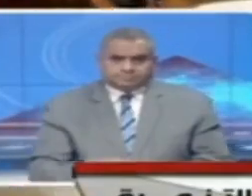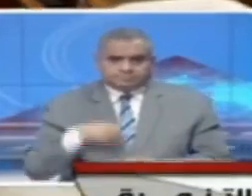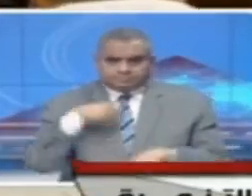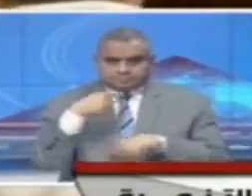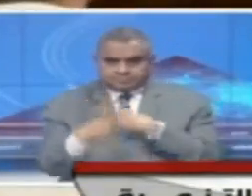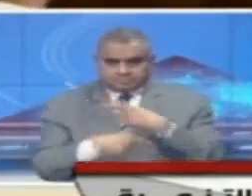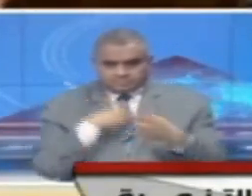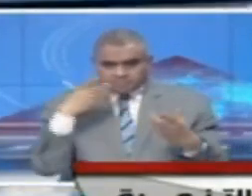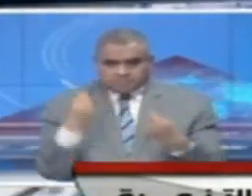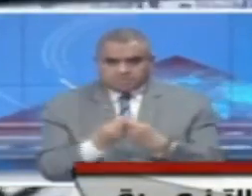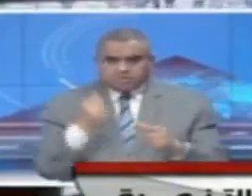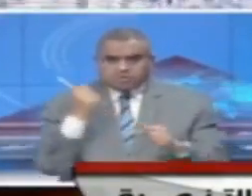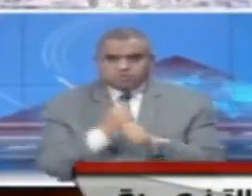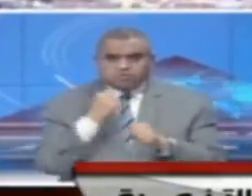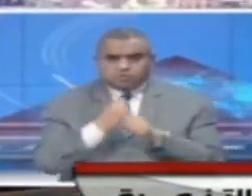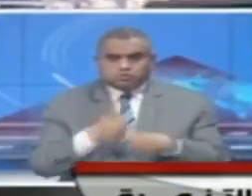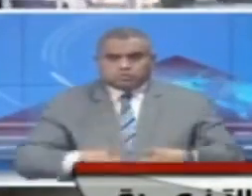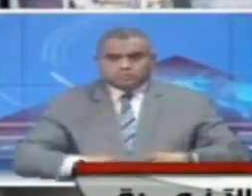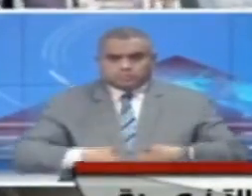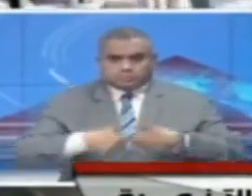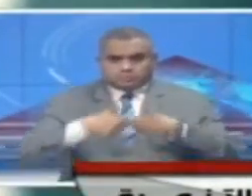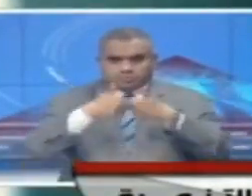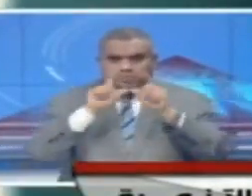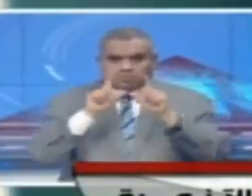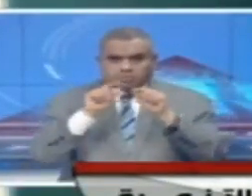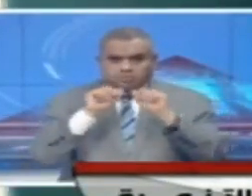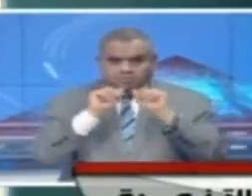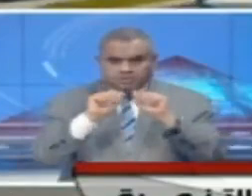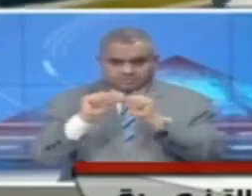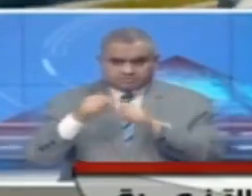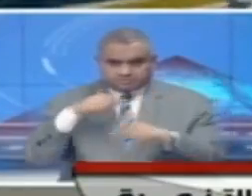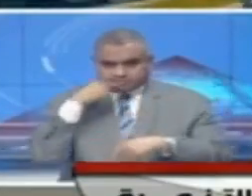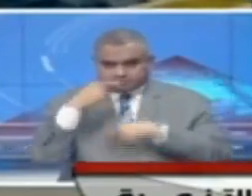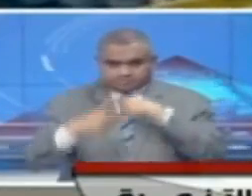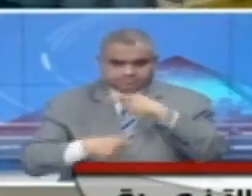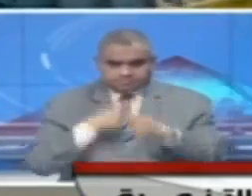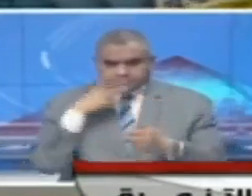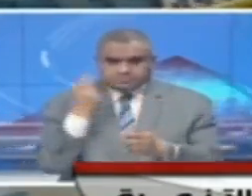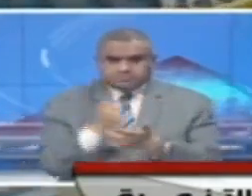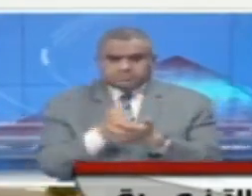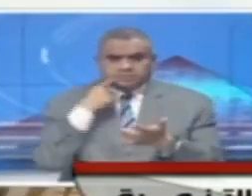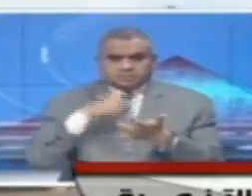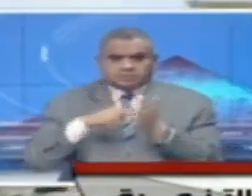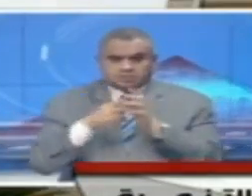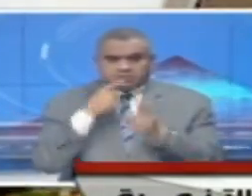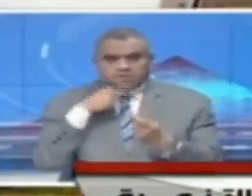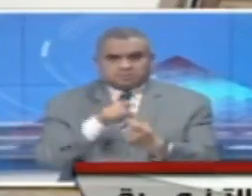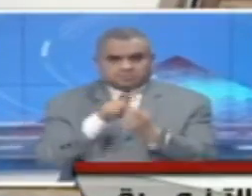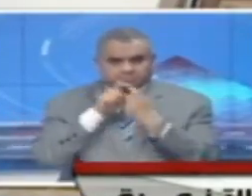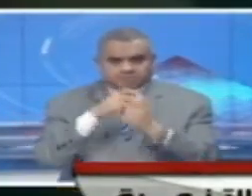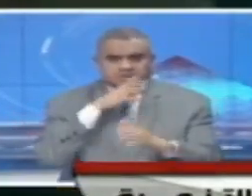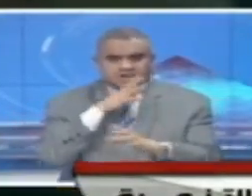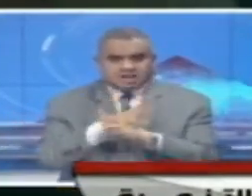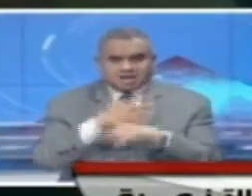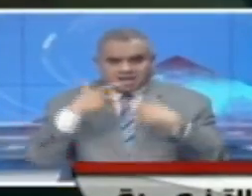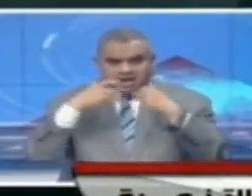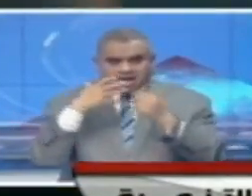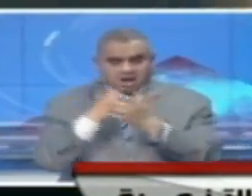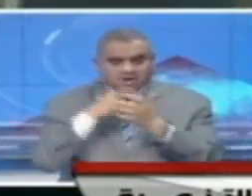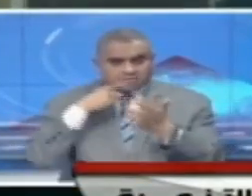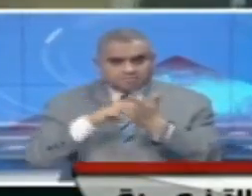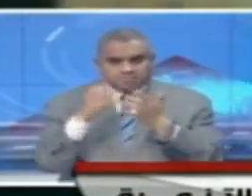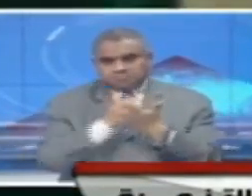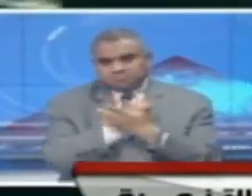بجانب هذه الجهود والنجاحات الأمنية في كافة المجالات خاصة في مجال مكافحة الإرهاب واقتلاعه